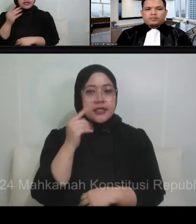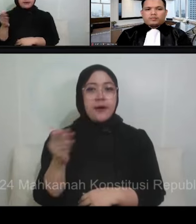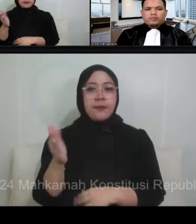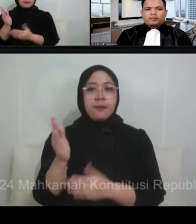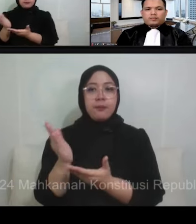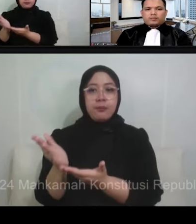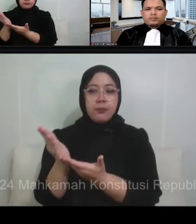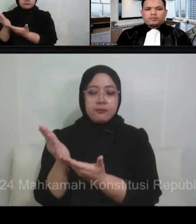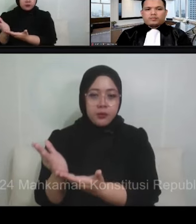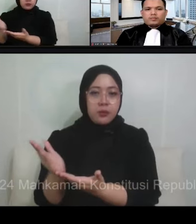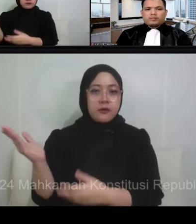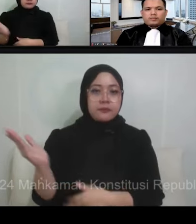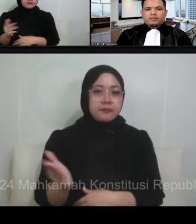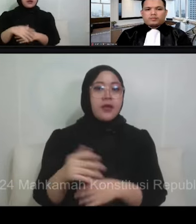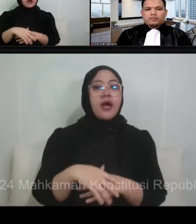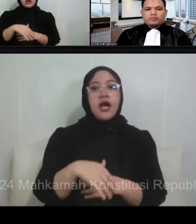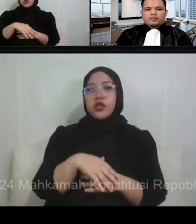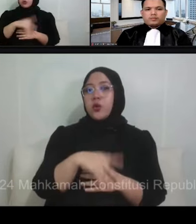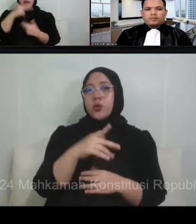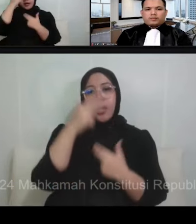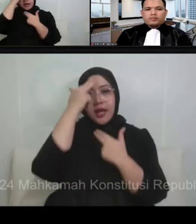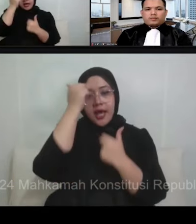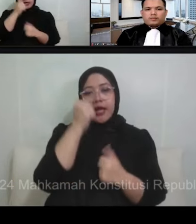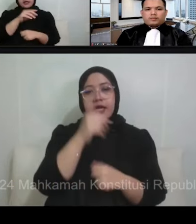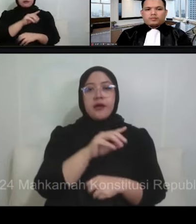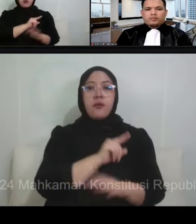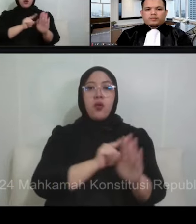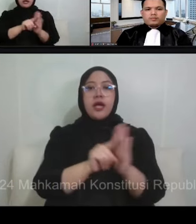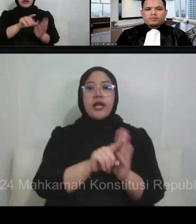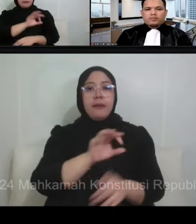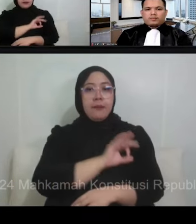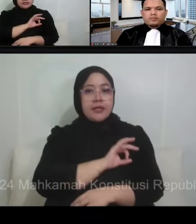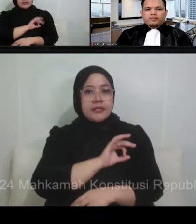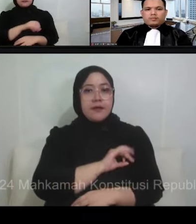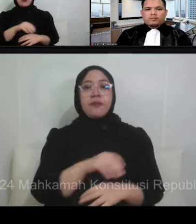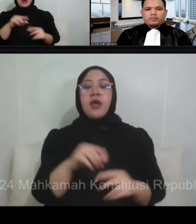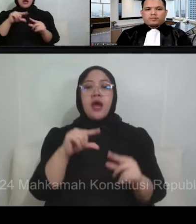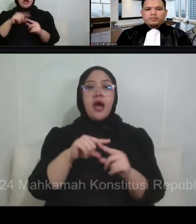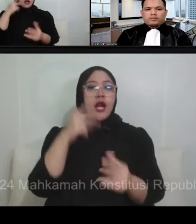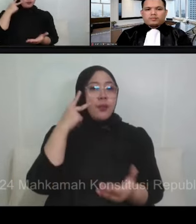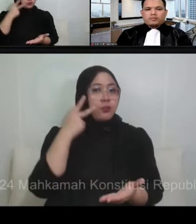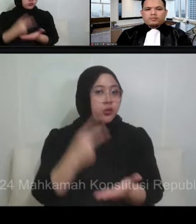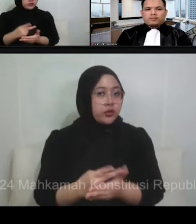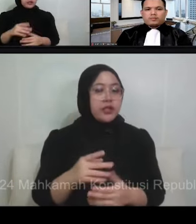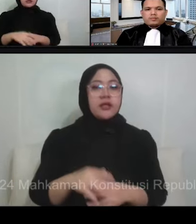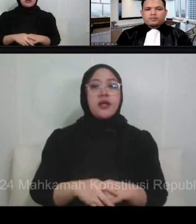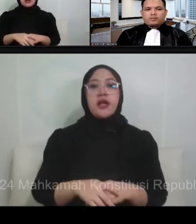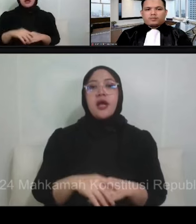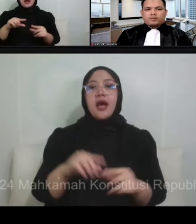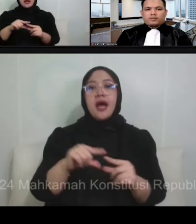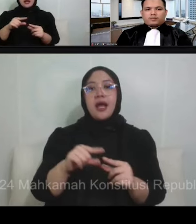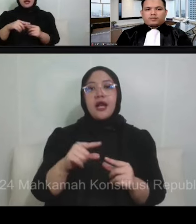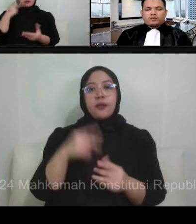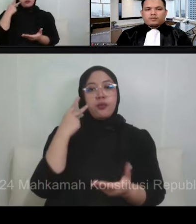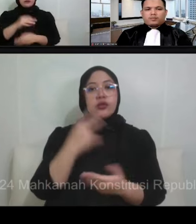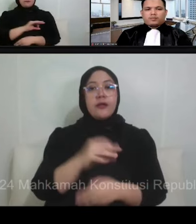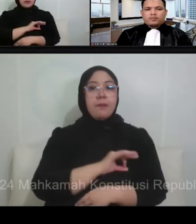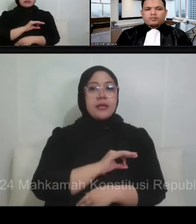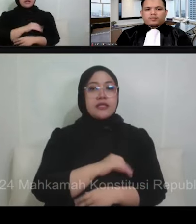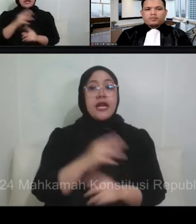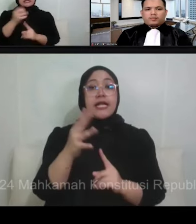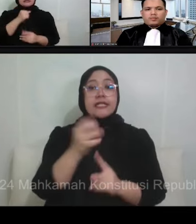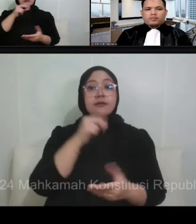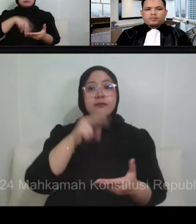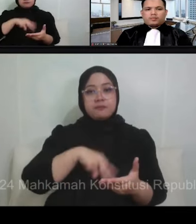keterangan ahli presiden memeriksa bukti-bukti para pemohon memeriksa bukti-bukti presiden membaca kesimpulan memohon